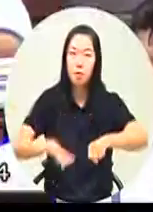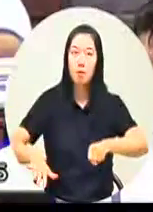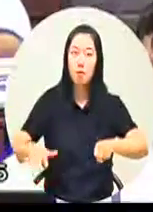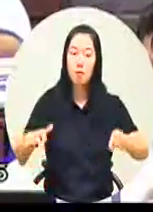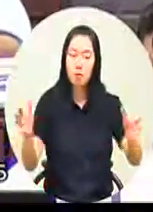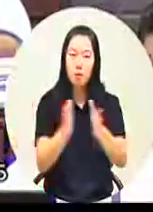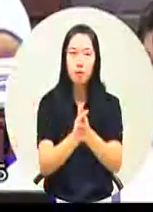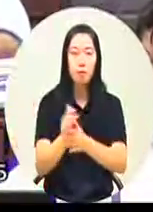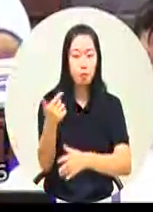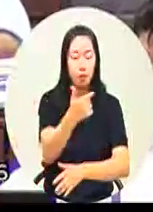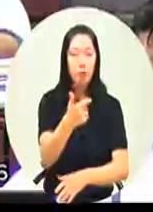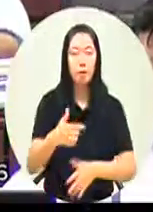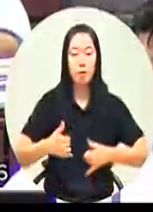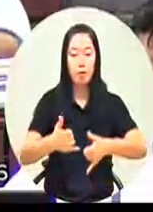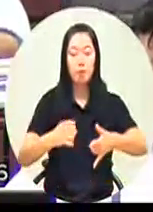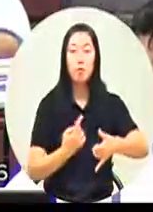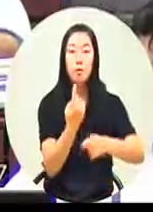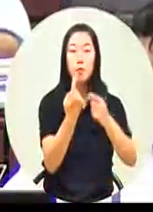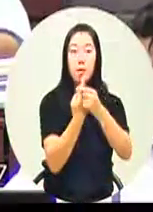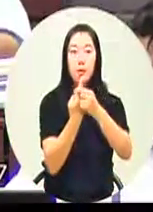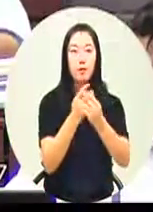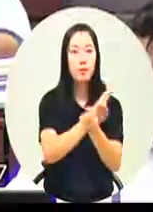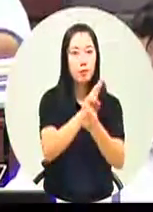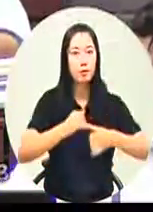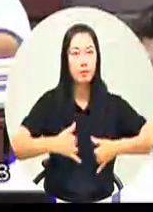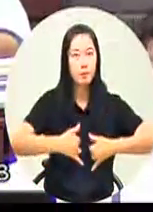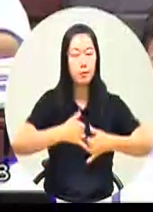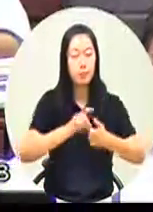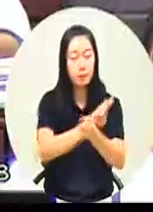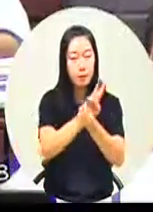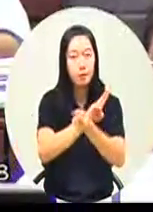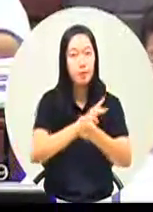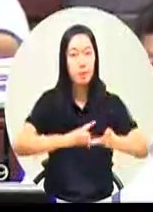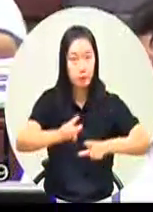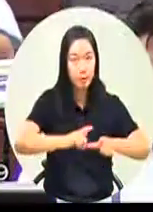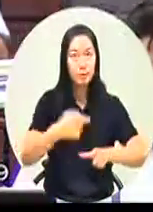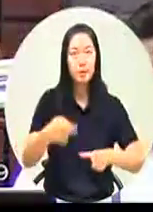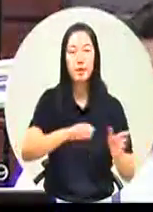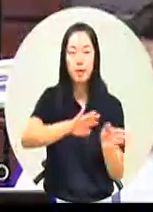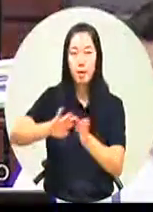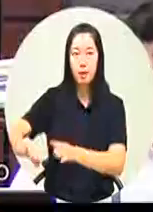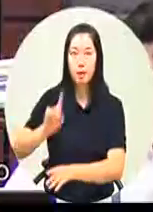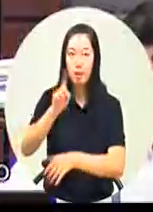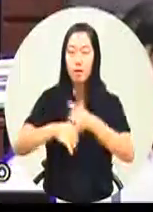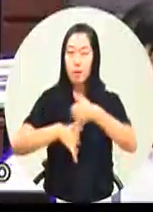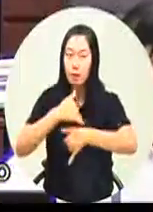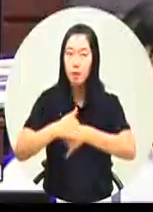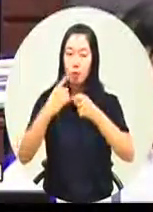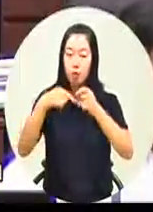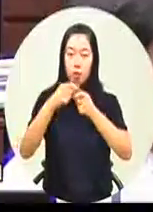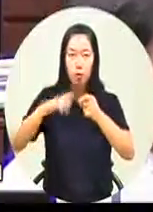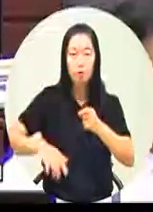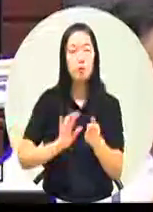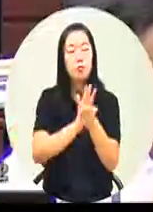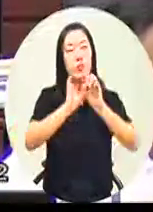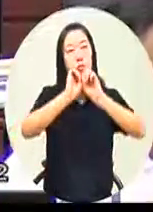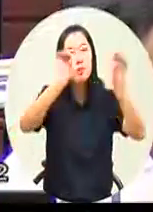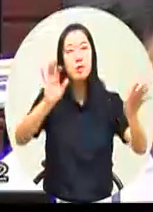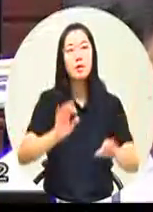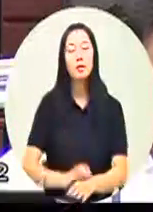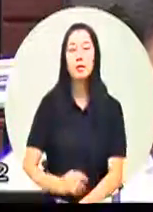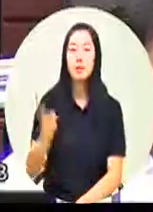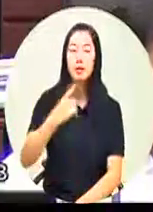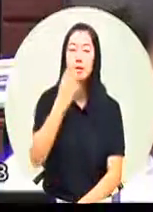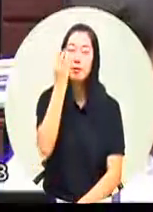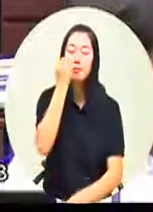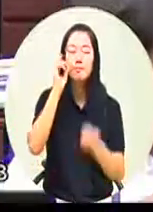所以其中有一条呢就在我们林园。那在林园这个地方，我们另外还有一个活动是年底要推出的，就是来观光吧魅力高